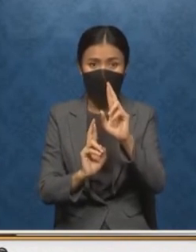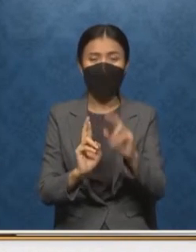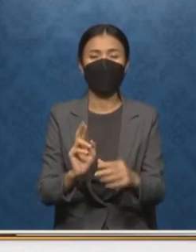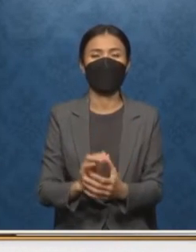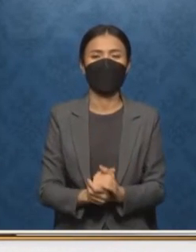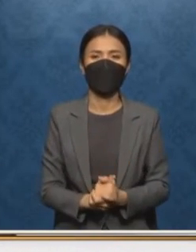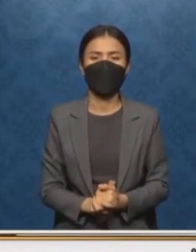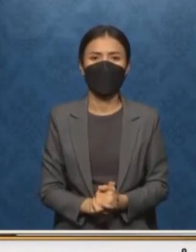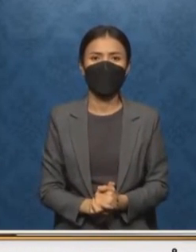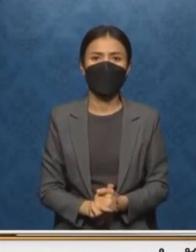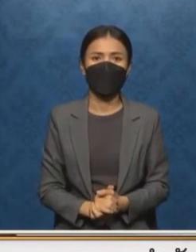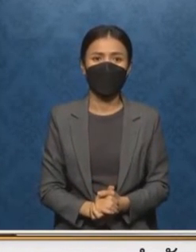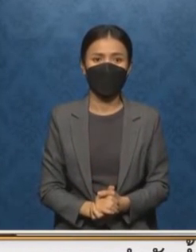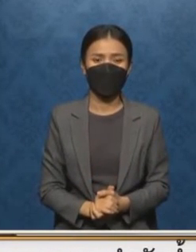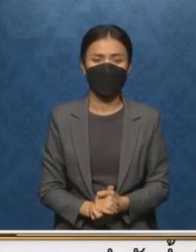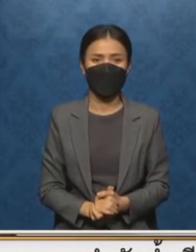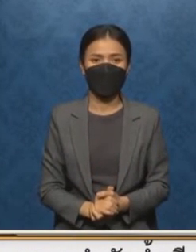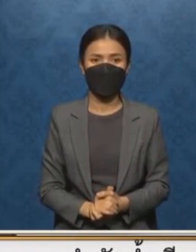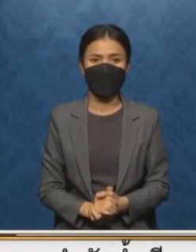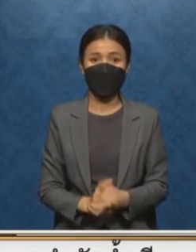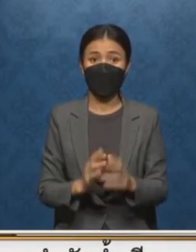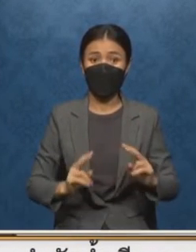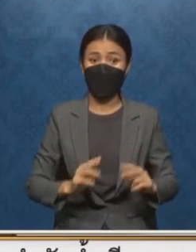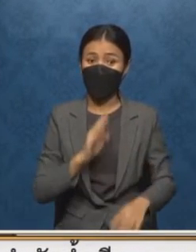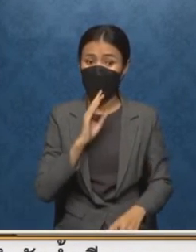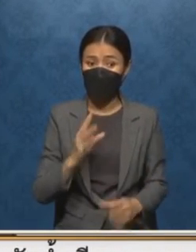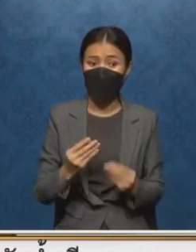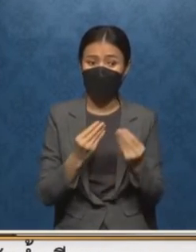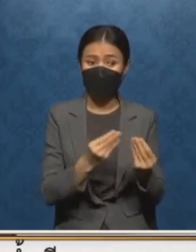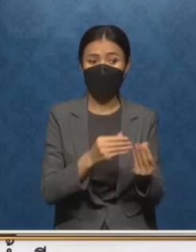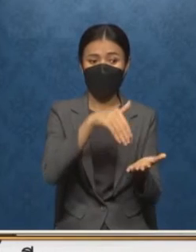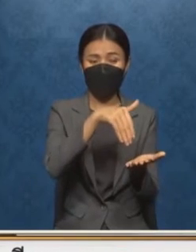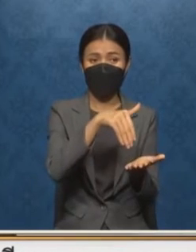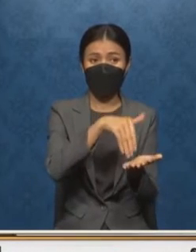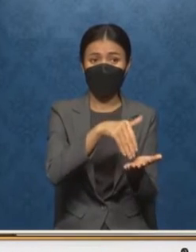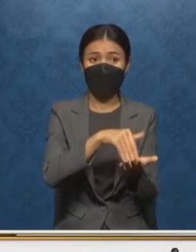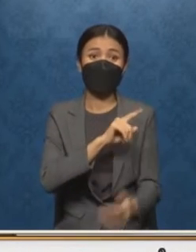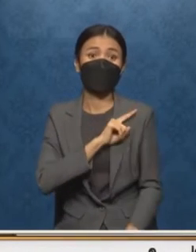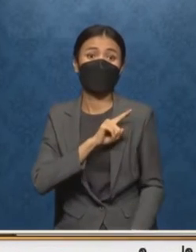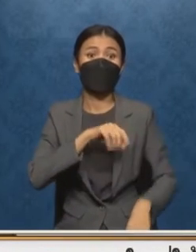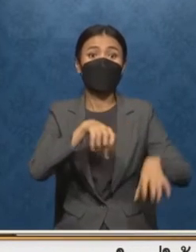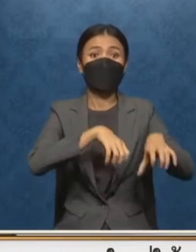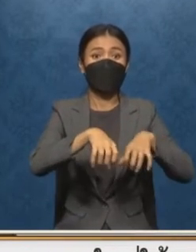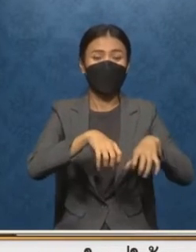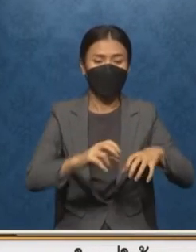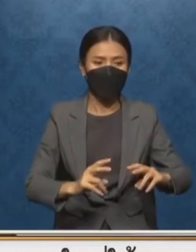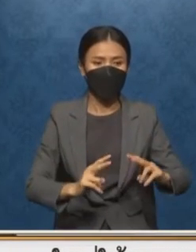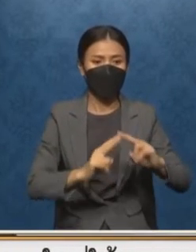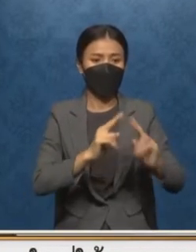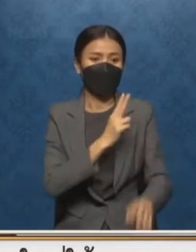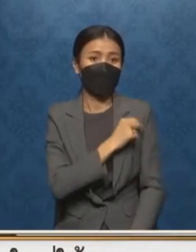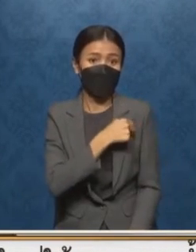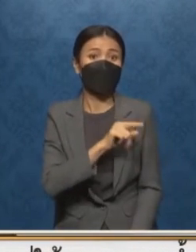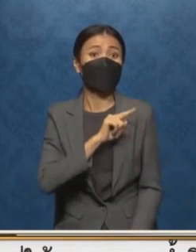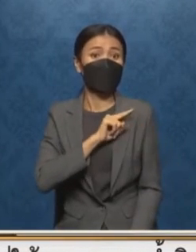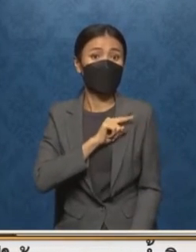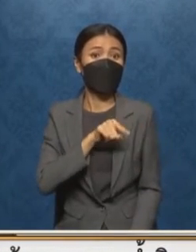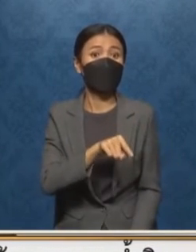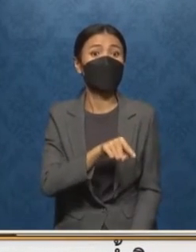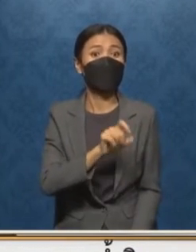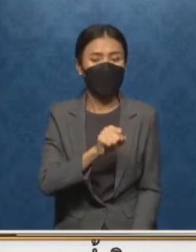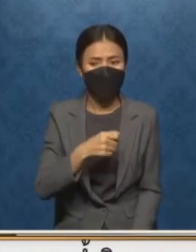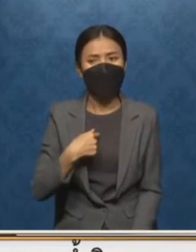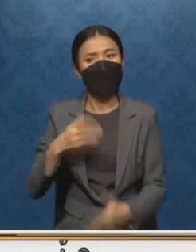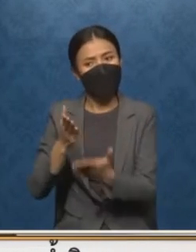มีการปฏิวัิงานที่กศัษศัแล้ว ทั้งฝ่ายการเมืองก็ไม่ควรจะเข้าไปSTEise cabin